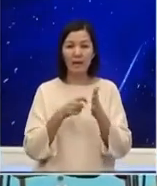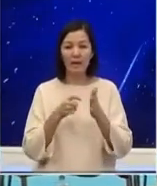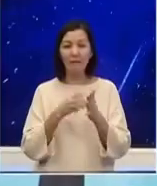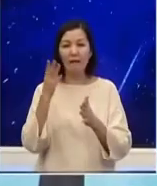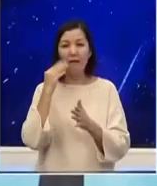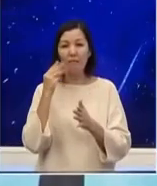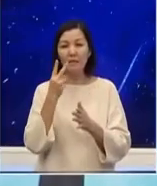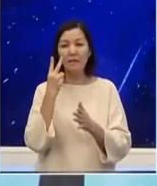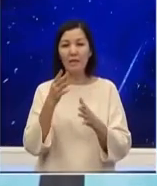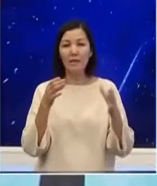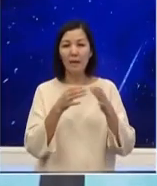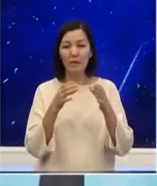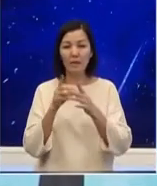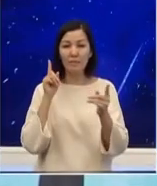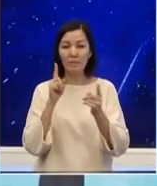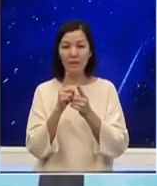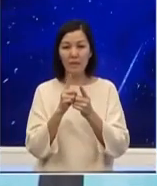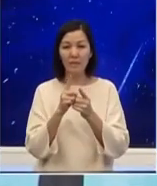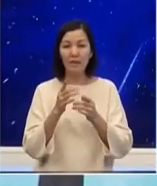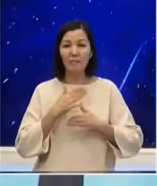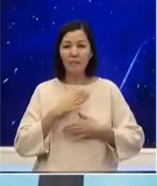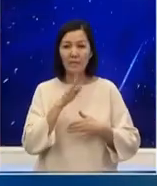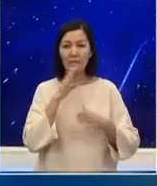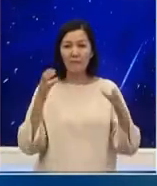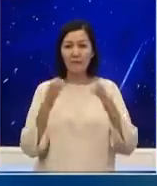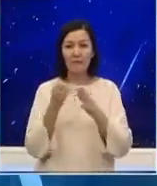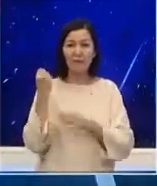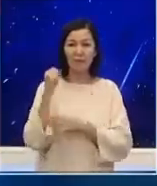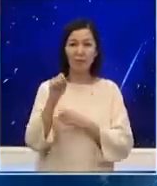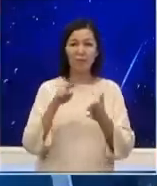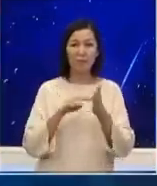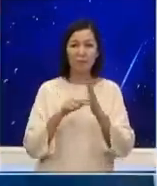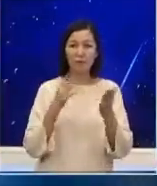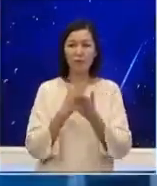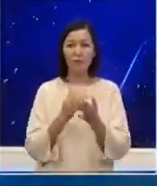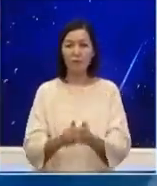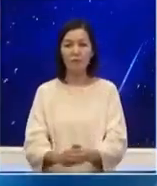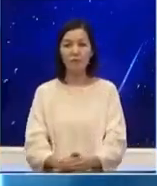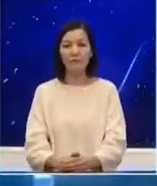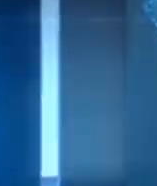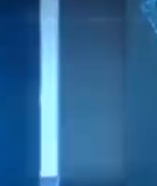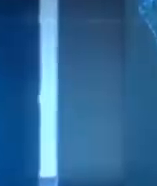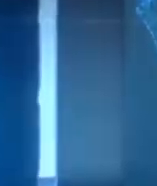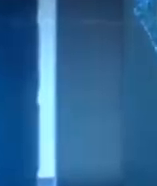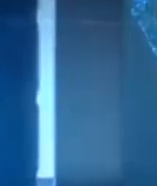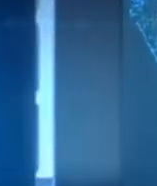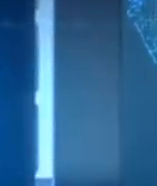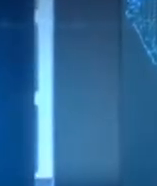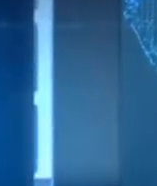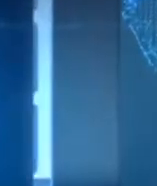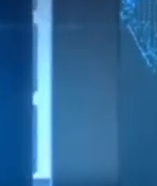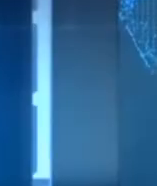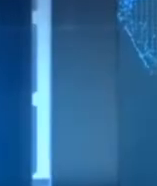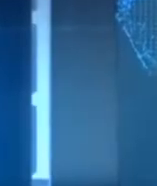кездеседі. Жерлестеріміз барлығында жеңіске жетуді жоспарлап отыр. Жарқын Нұрланұлы, Ержан Дүйсенов, Жетсу телеарнасы.